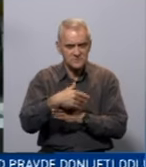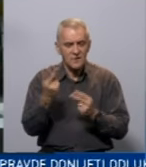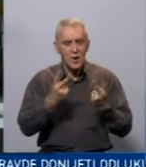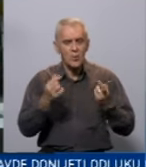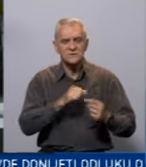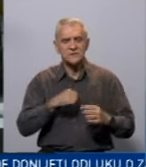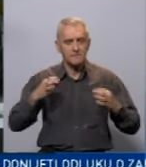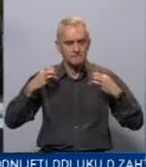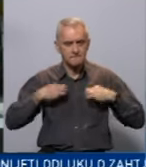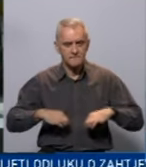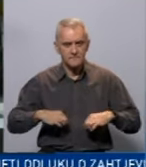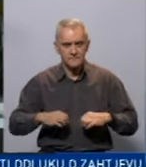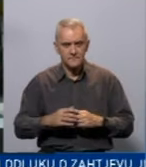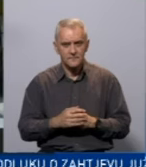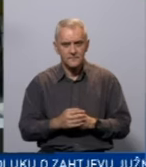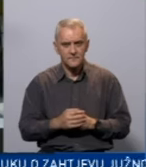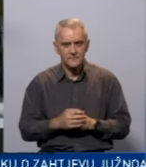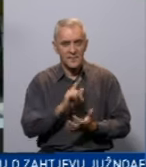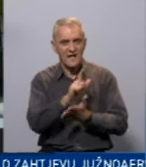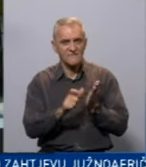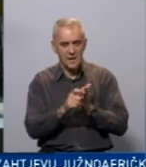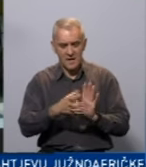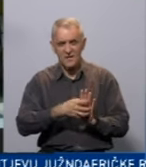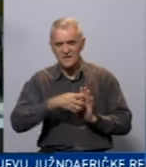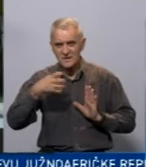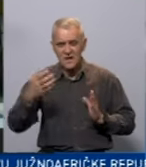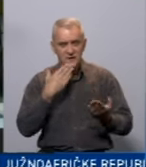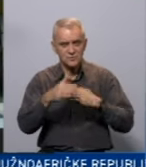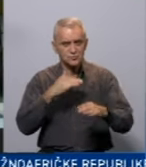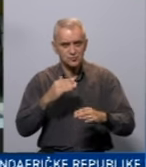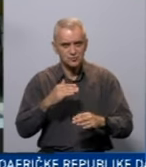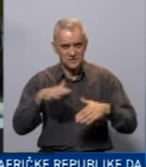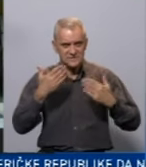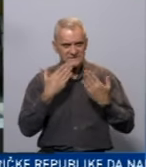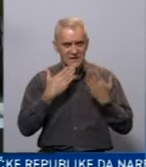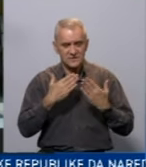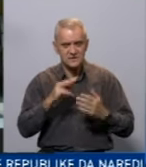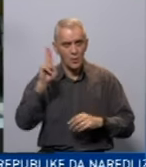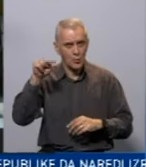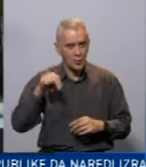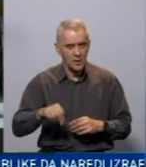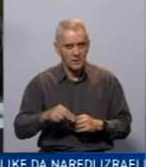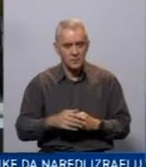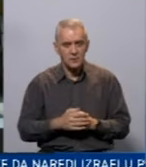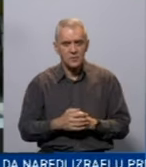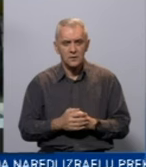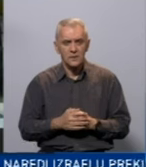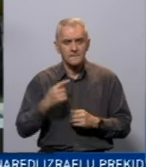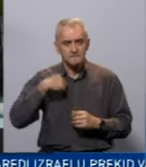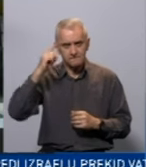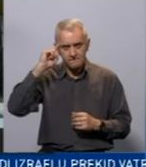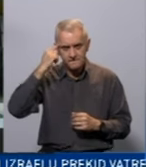predsjednik za vreme trajanja sednice u Ujedinjenim nacijama, što ja mislim da